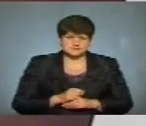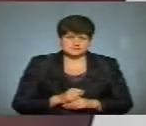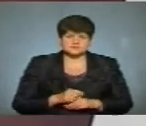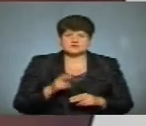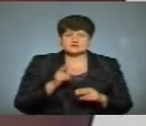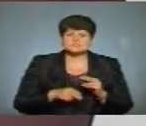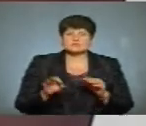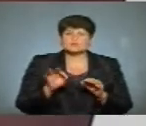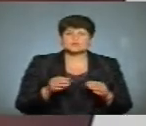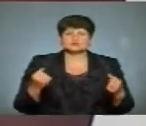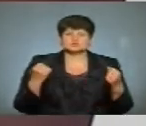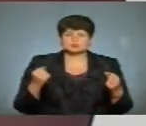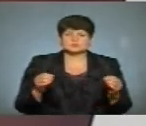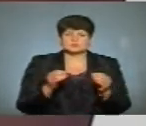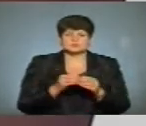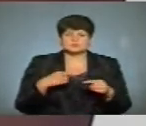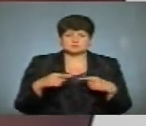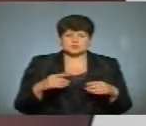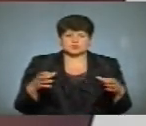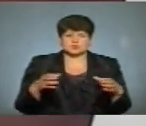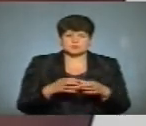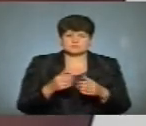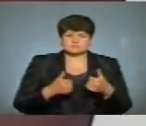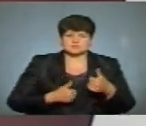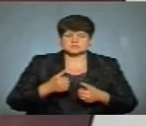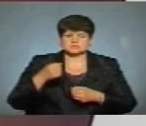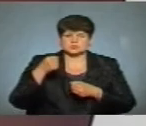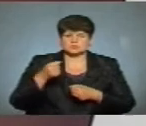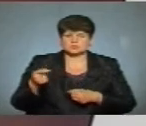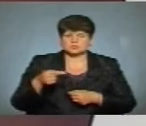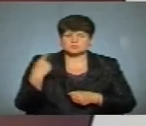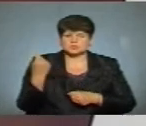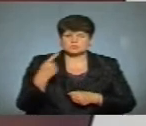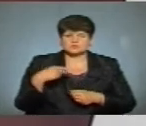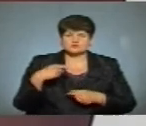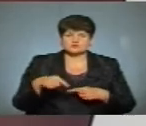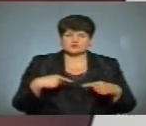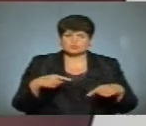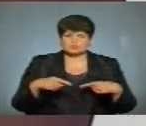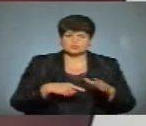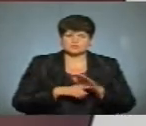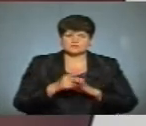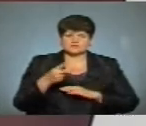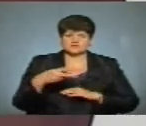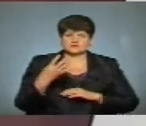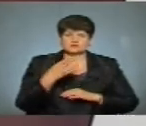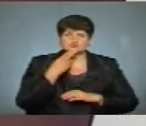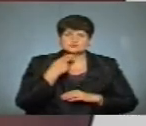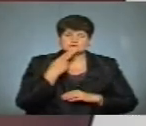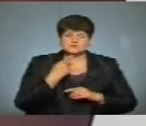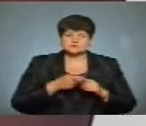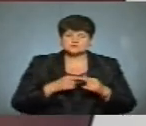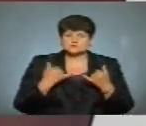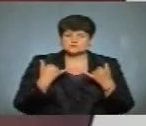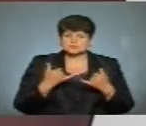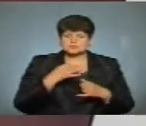завершення про спорт. 10 футбольних команд змагатимуться за Кубок Тернопільської області з футболу, який стартує 24 червня. Про це